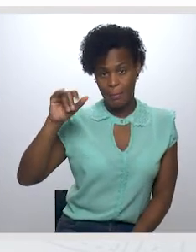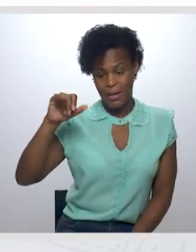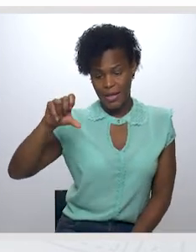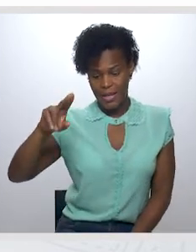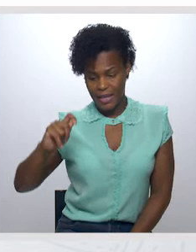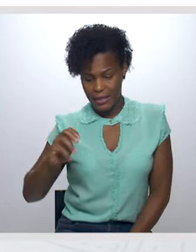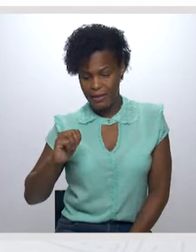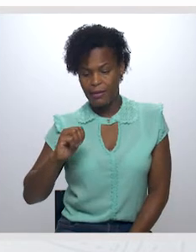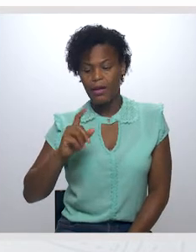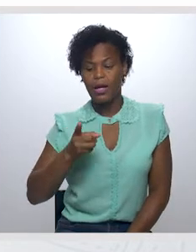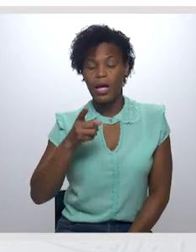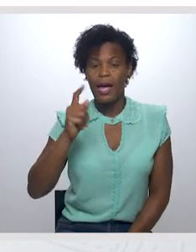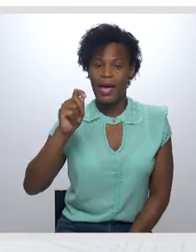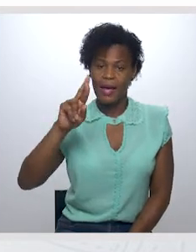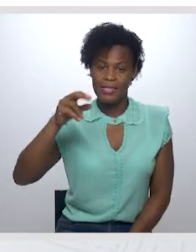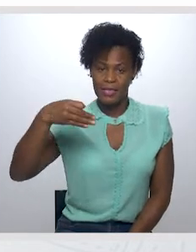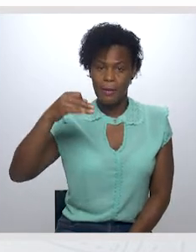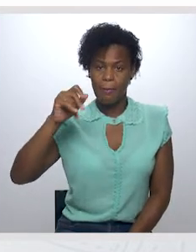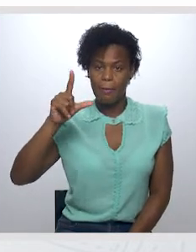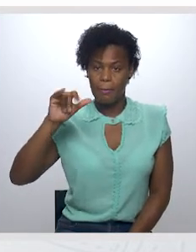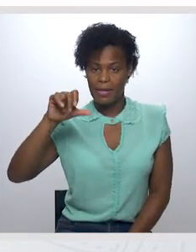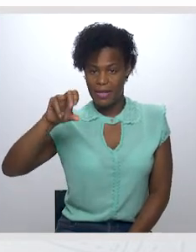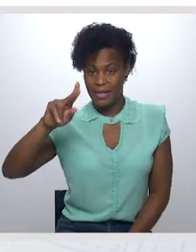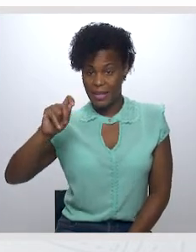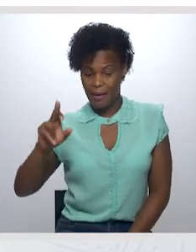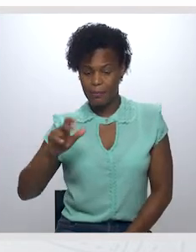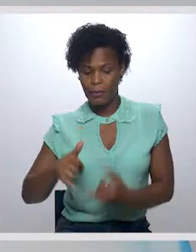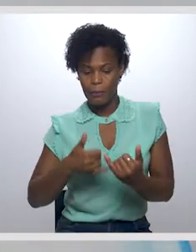sois, bien sûr, le verbe être.